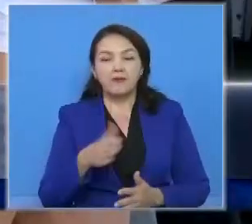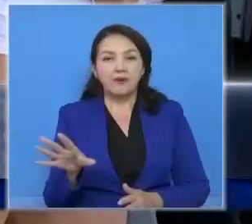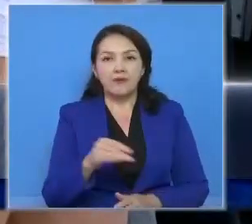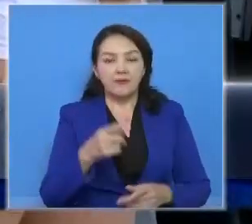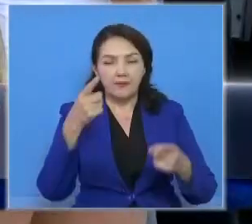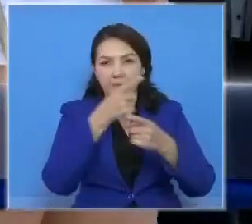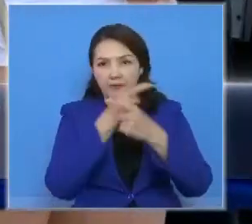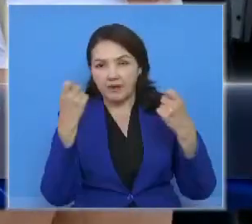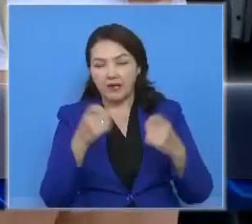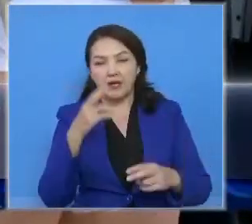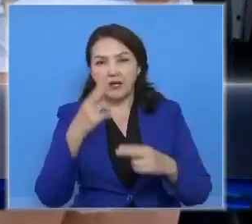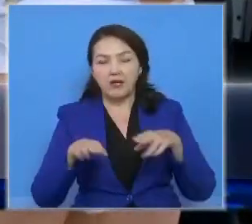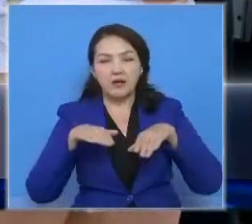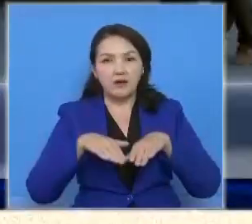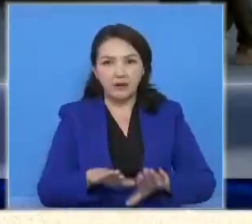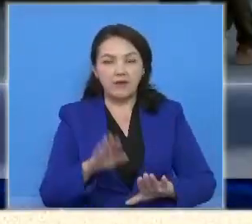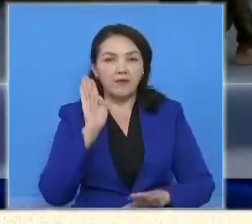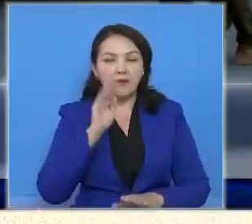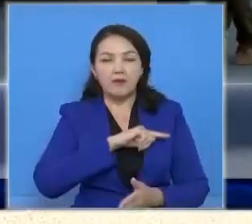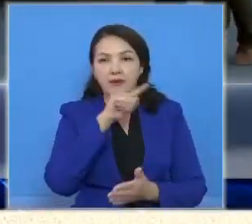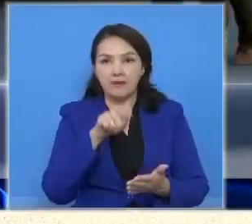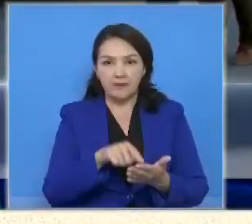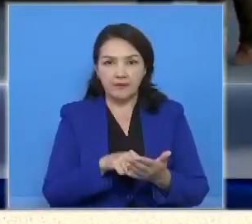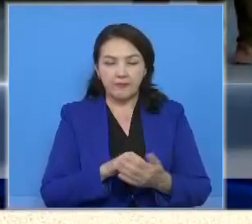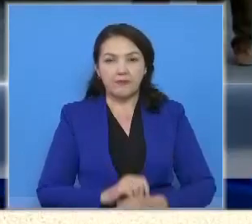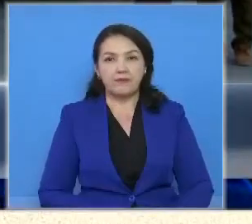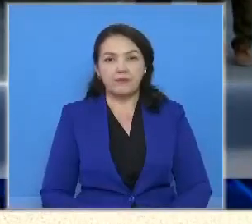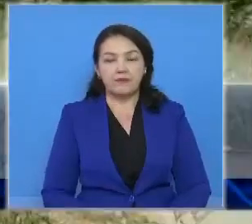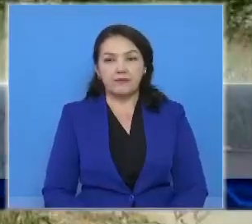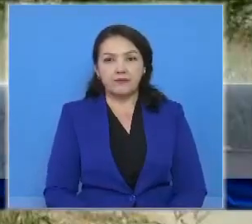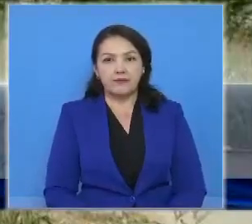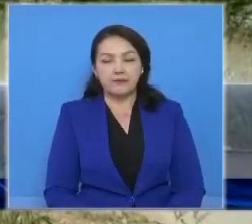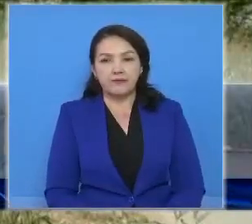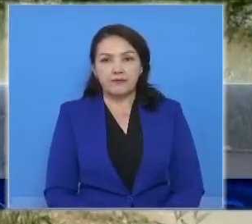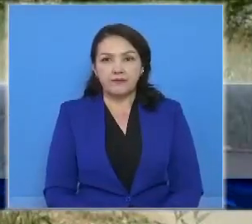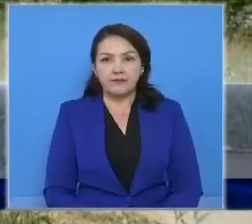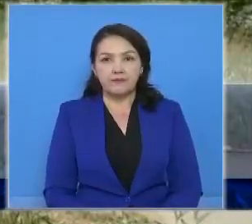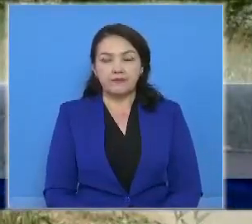все инстанции для окончательного решения водного вопроса. Зарина Утбанова, Бахджан Едыгеев, телеканал Актобе.